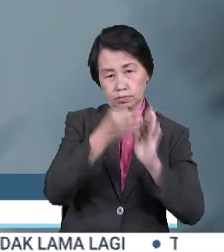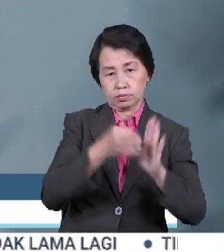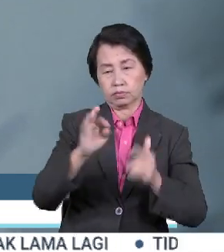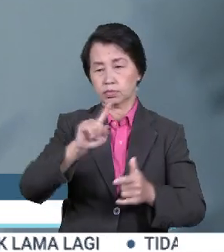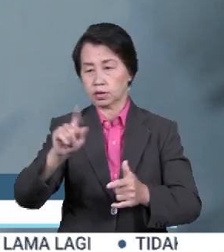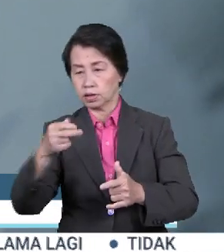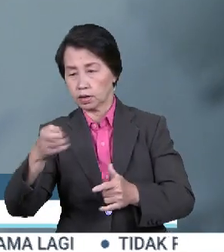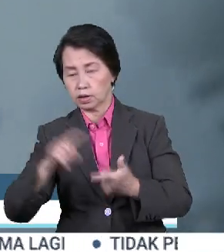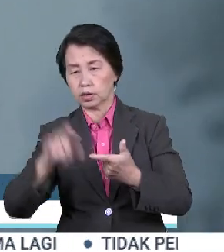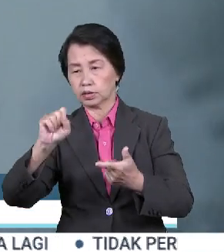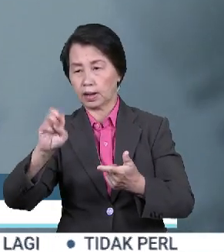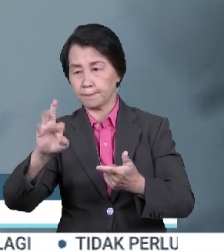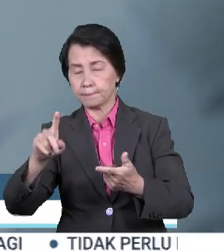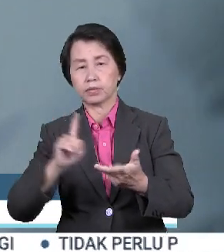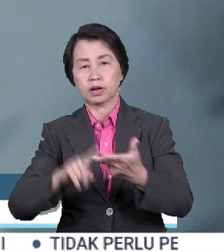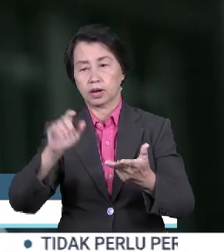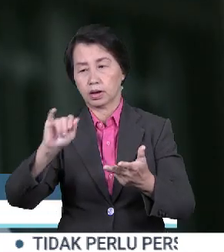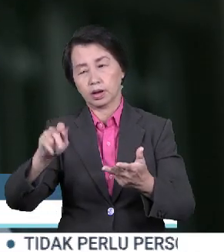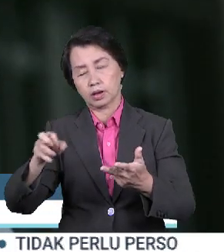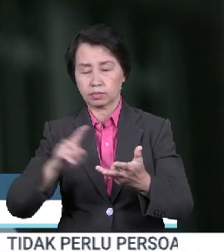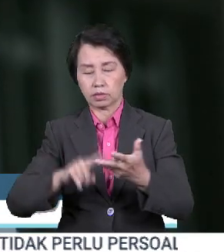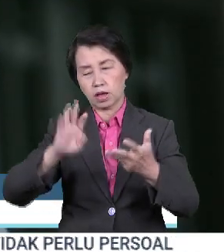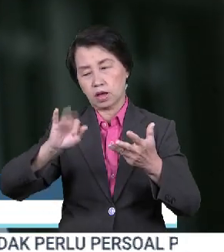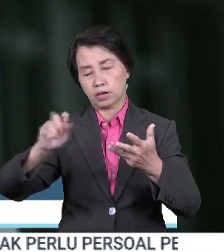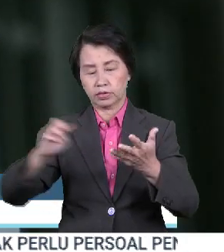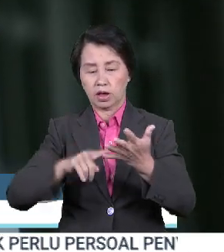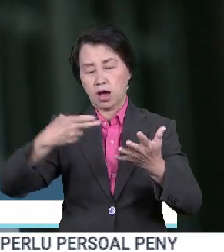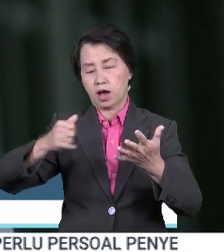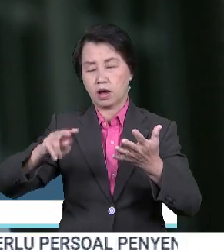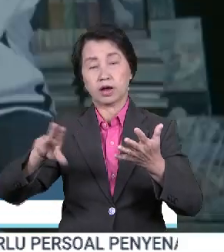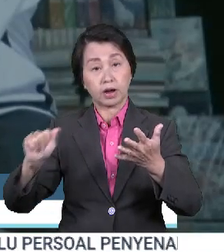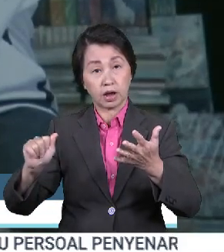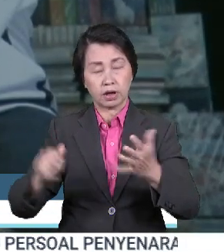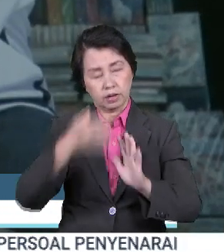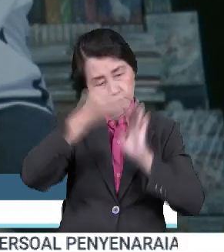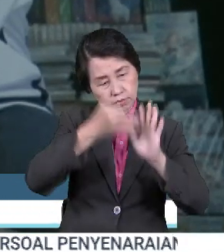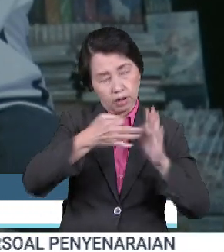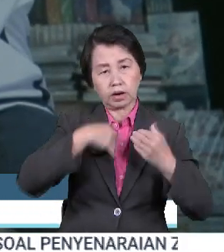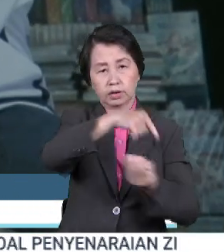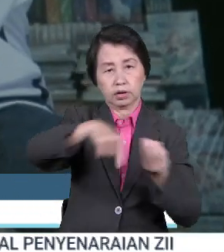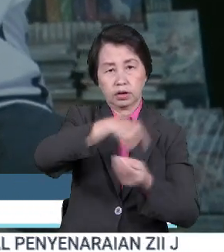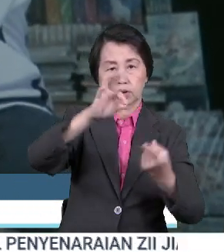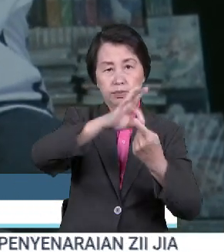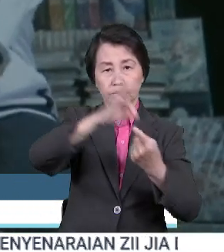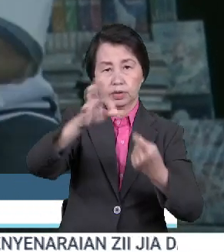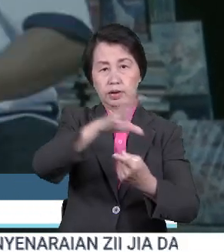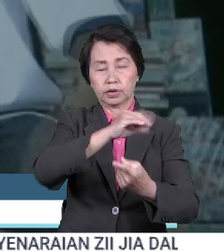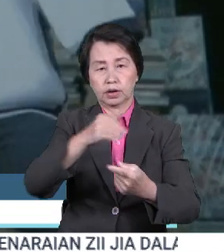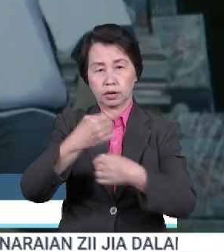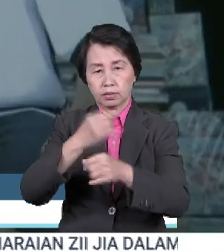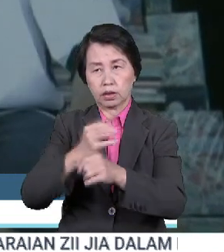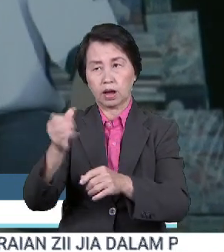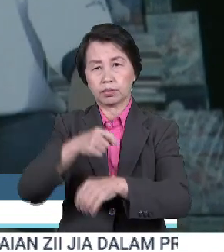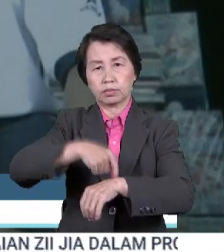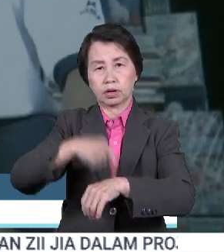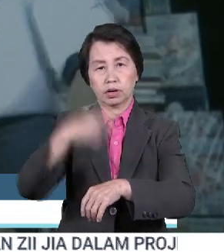Zahiril Azim, Sabri Yunus, Azhan Rani, Amirul Afendi dan Hana Akila. Penggambaran berlangsung sekitar Pulau Pinang dan pembikinannya